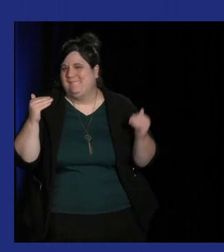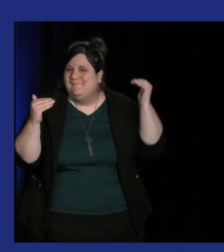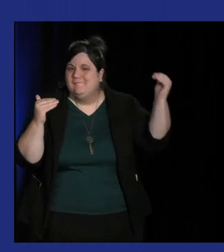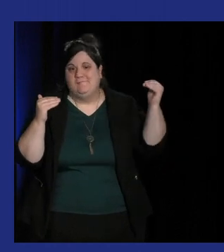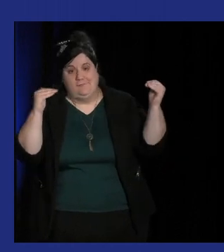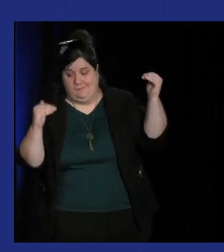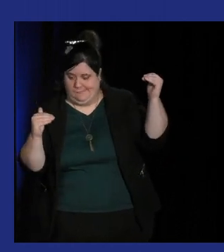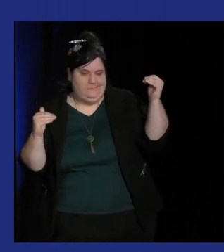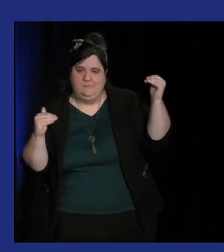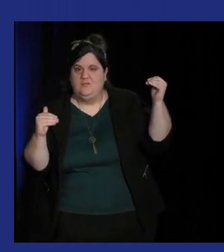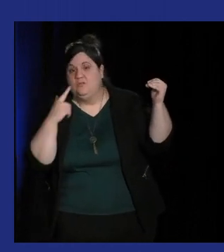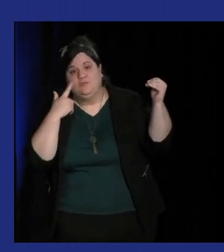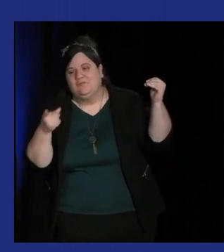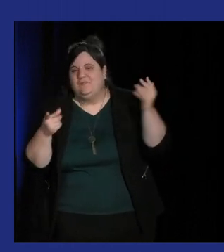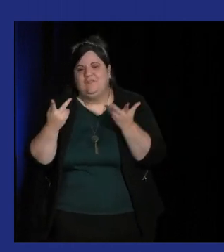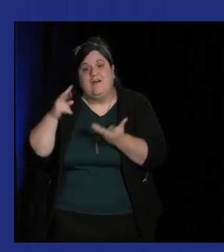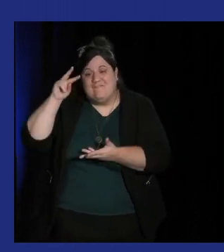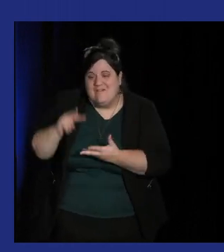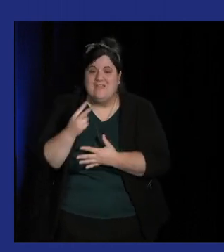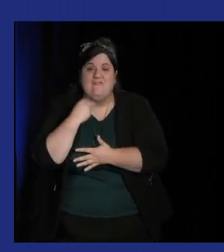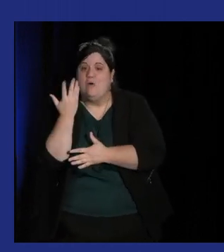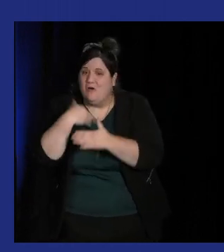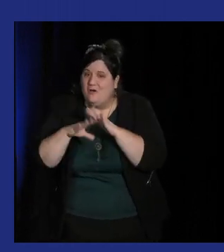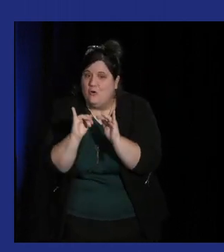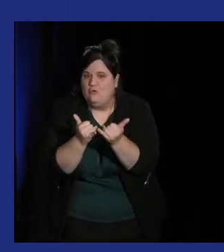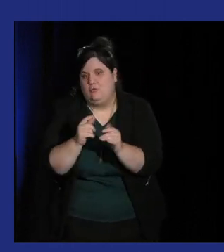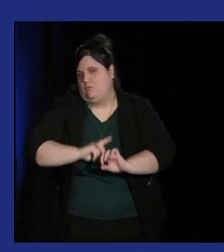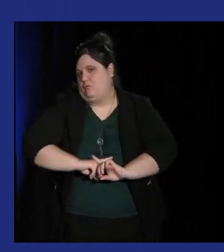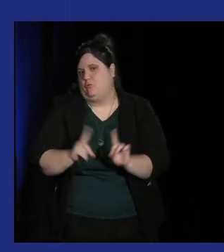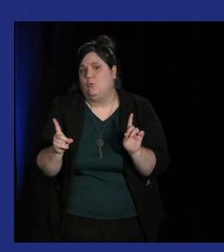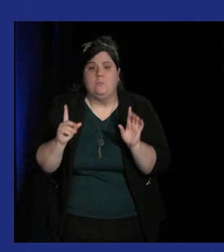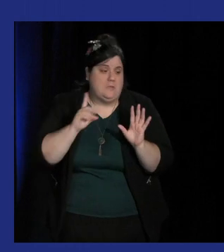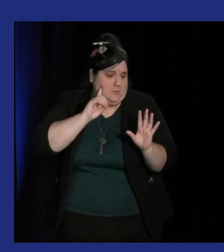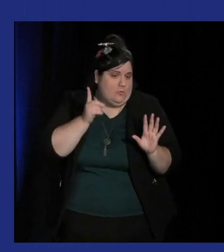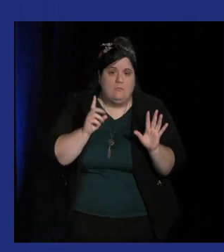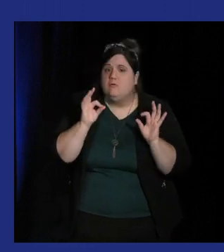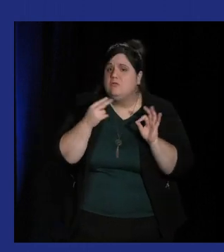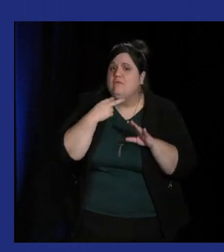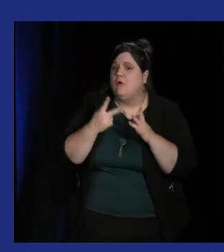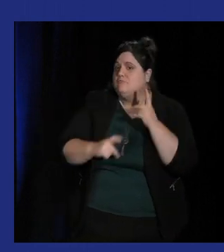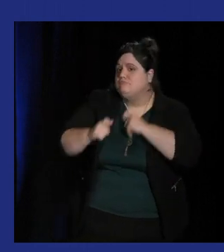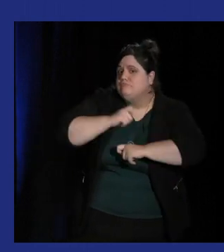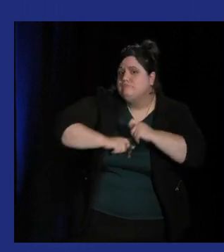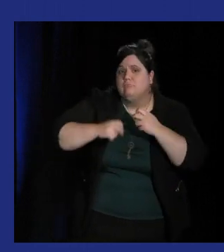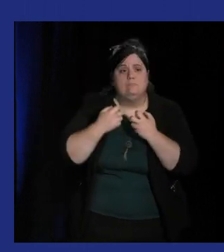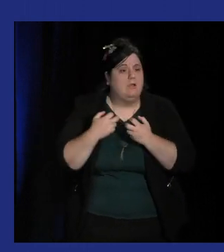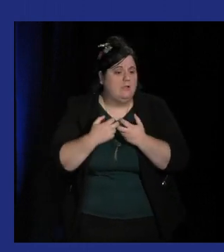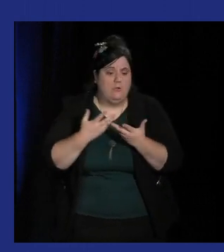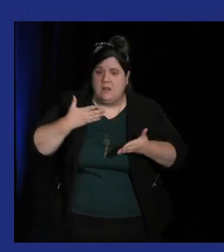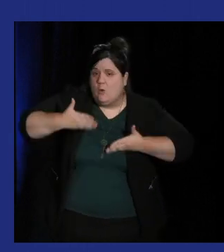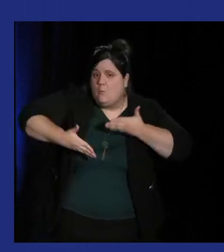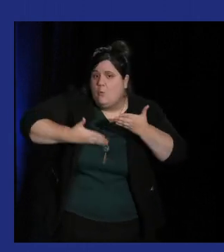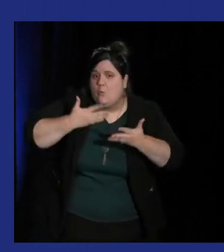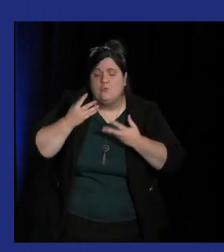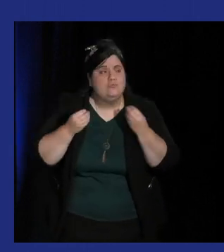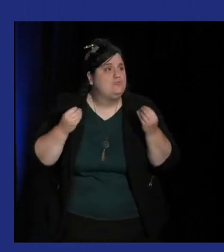ça soit les voix finales en jeu mais par contre pour que ça soit des voix comme là j'avais fait que des voix au bout toute nuls que ça soit des